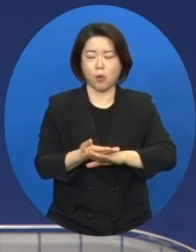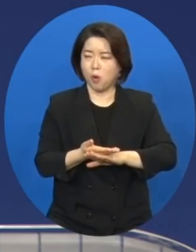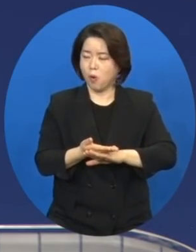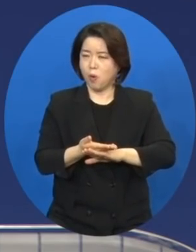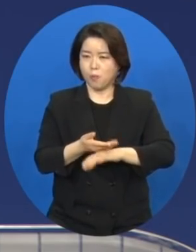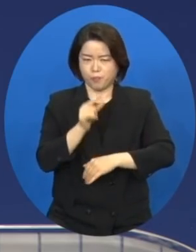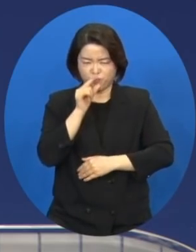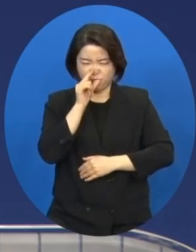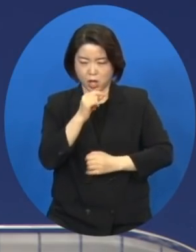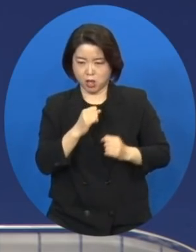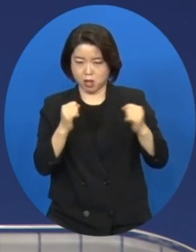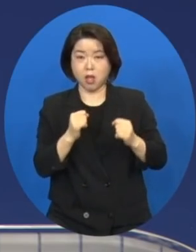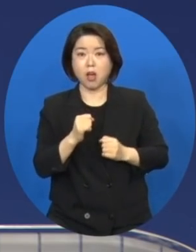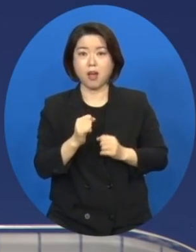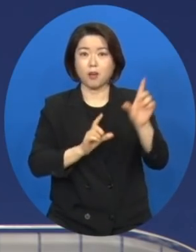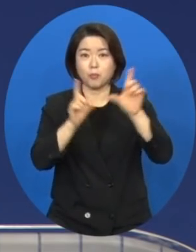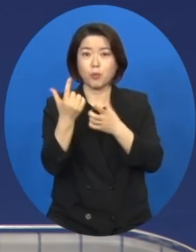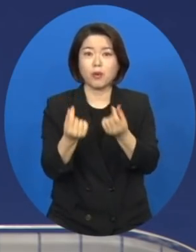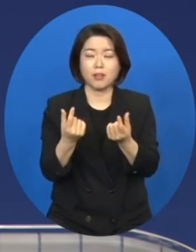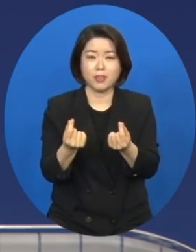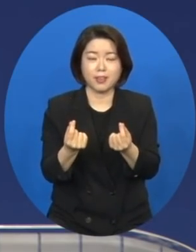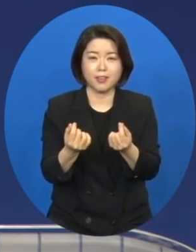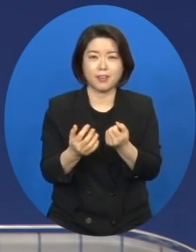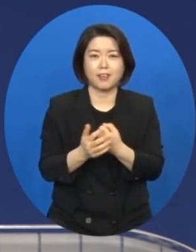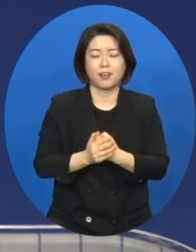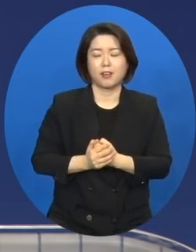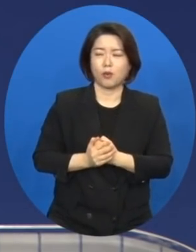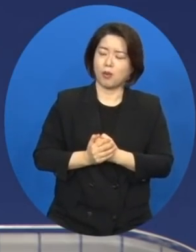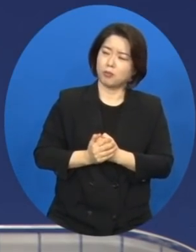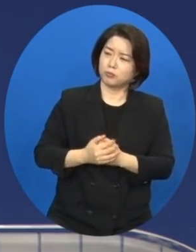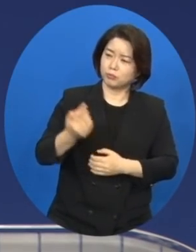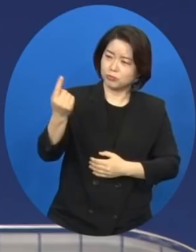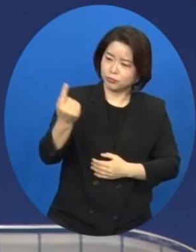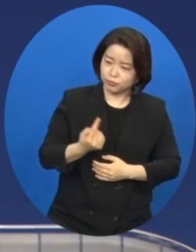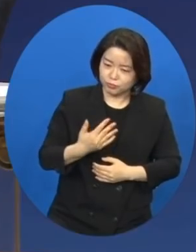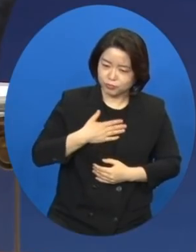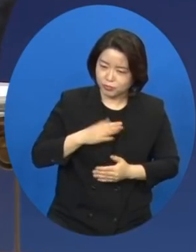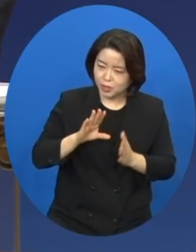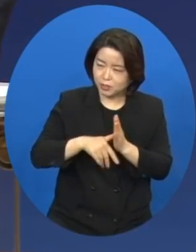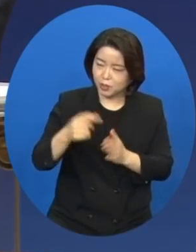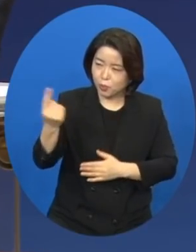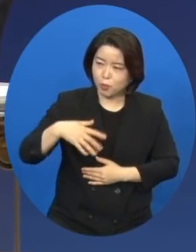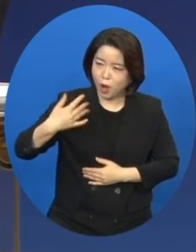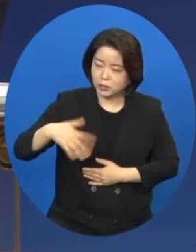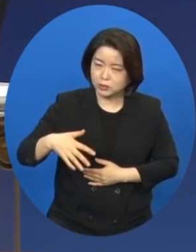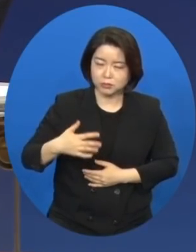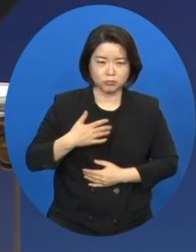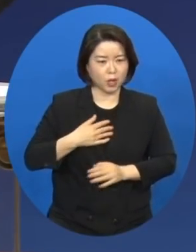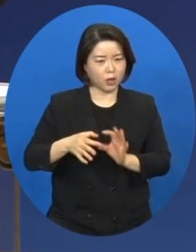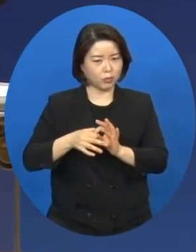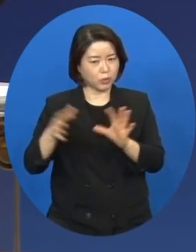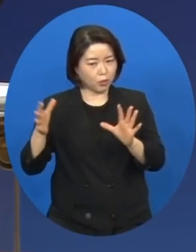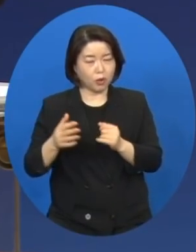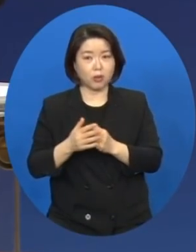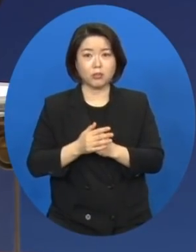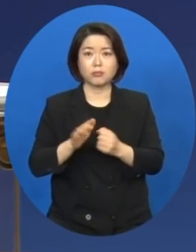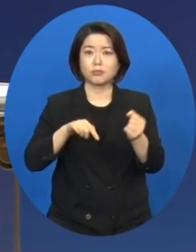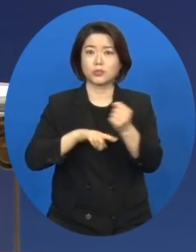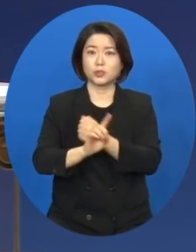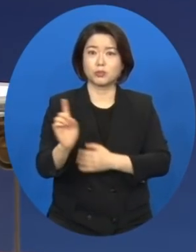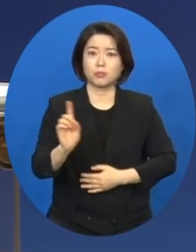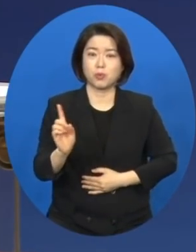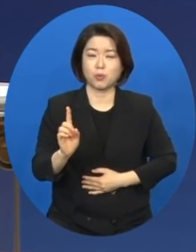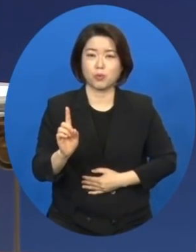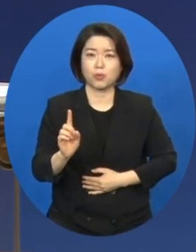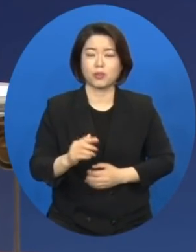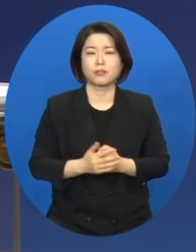차가운 예수님의 모습처럼 보여요. 아직도 내 때가 오지 않았다니, 도대체 나랑 상관이 없다니 무슨 뜻일까요?